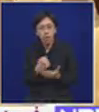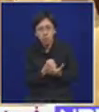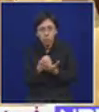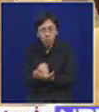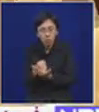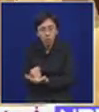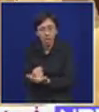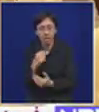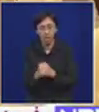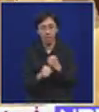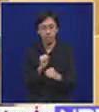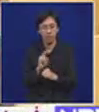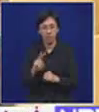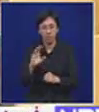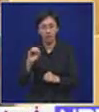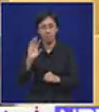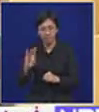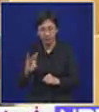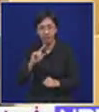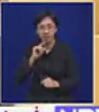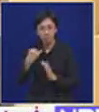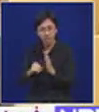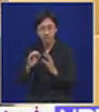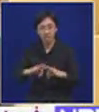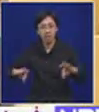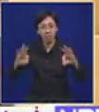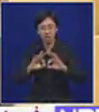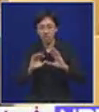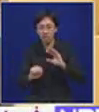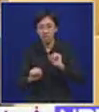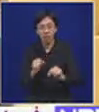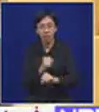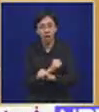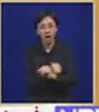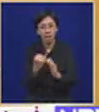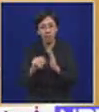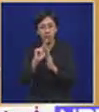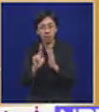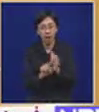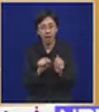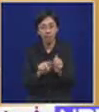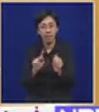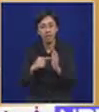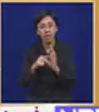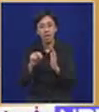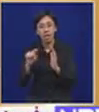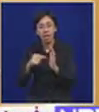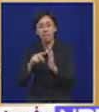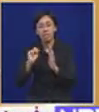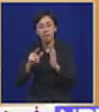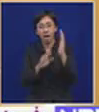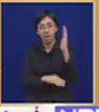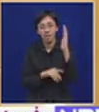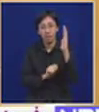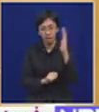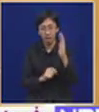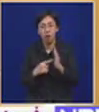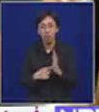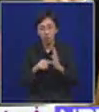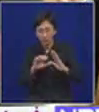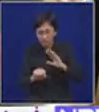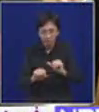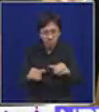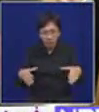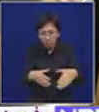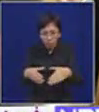ยในปี2558มีคดีสำคัญคือการจับกุมแรงงานผิดกฎหมายที่อำเภอกันตังจังหวัดตรังซึ่งเป็นคดีตัวอย่างที่เป็น